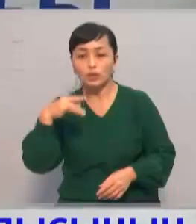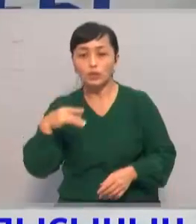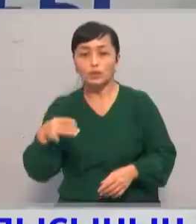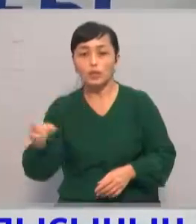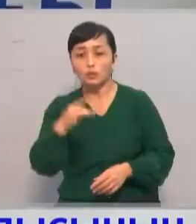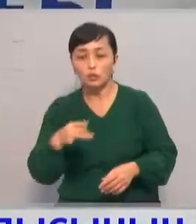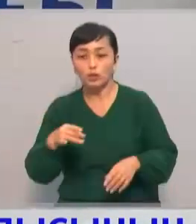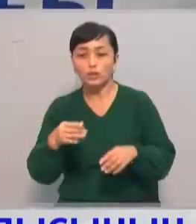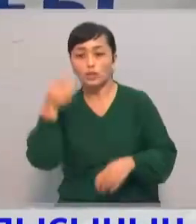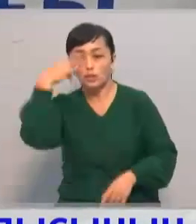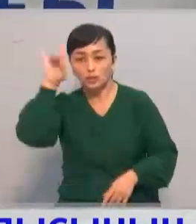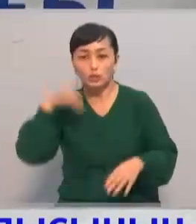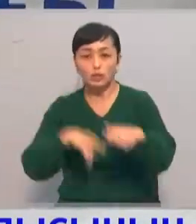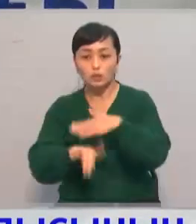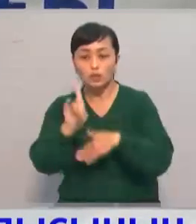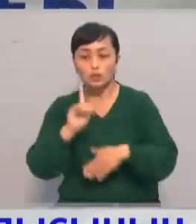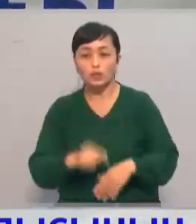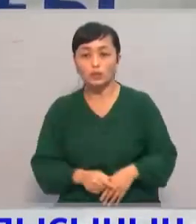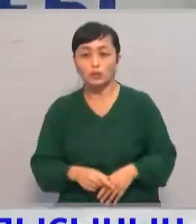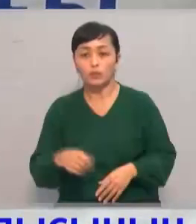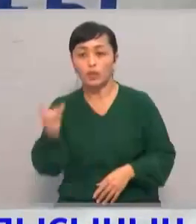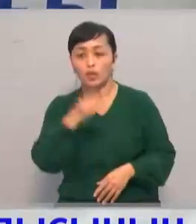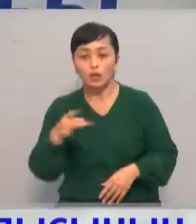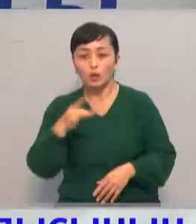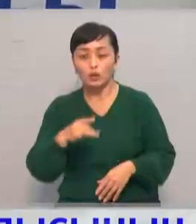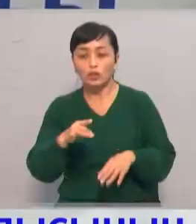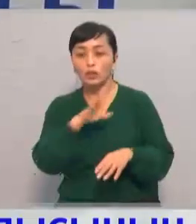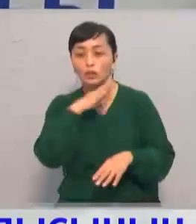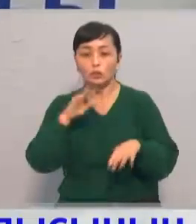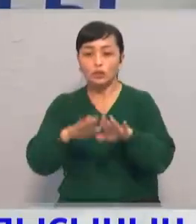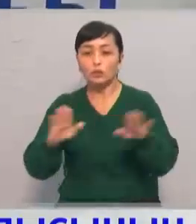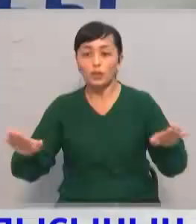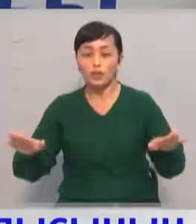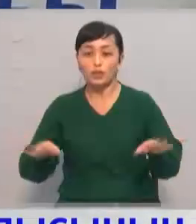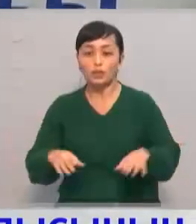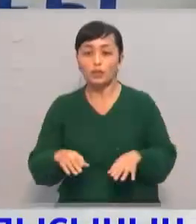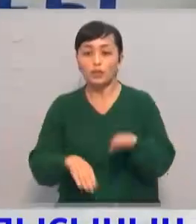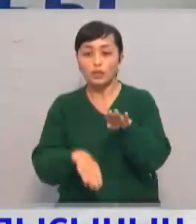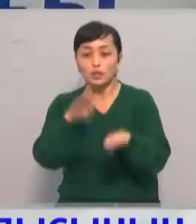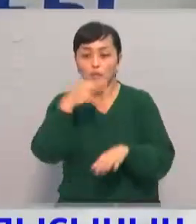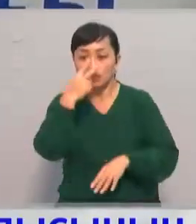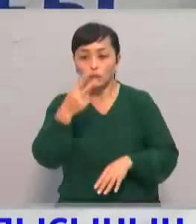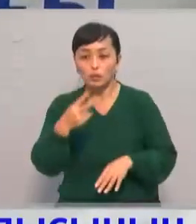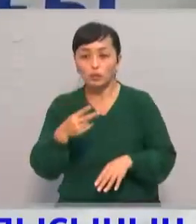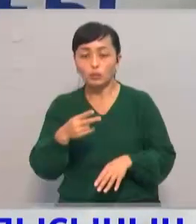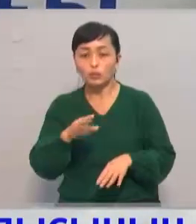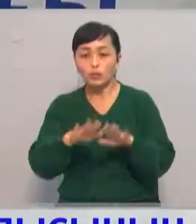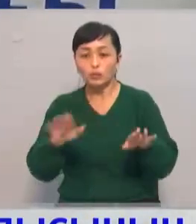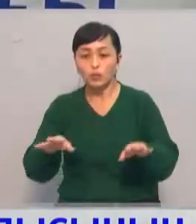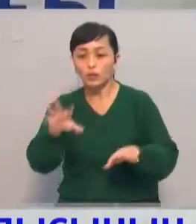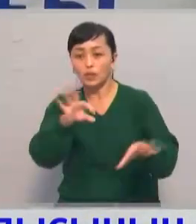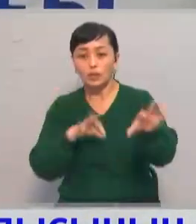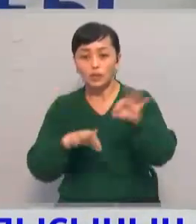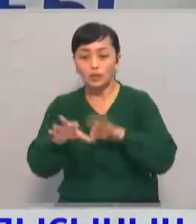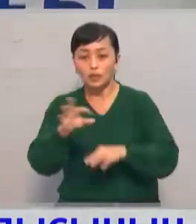Соған осы аудандардағы асыққа қатысып жүрген балдарды деңгейін көріп, сол